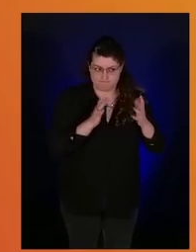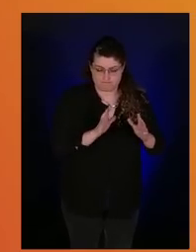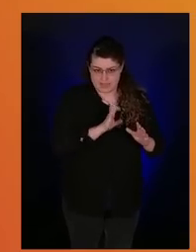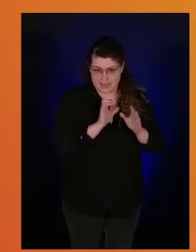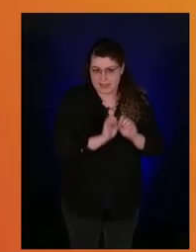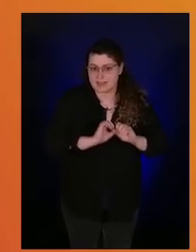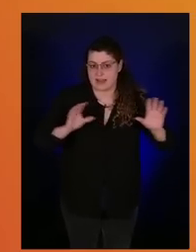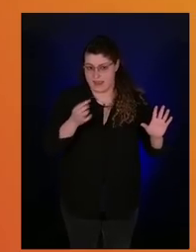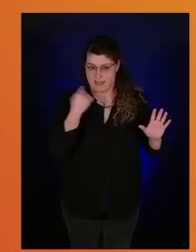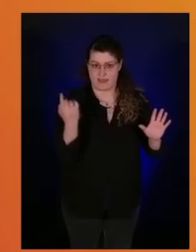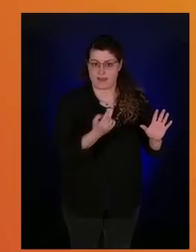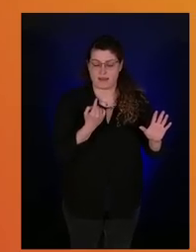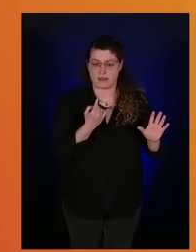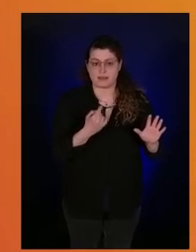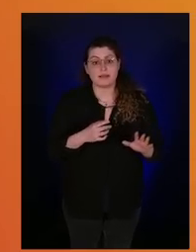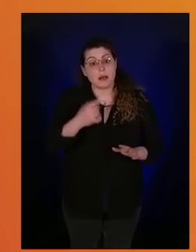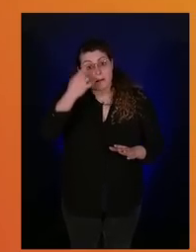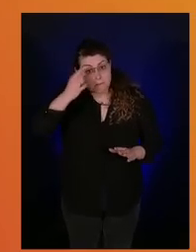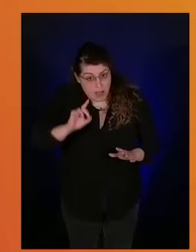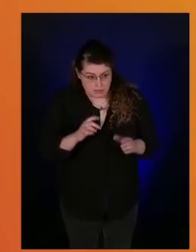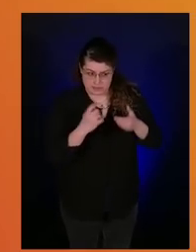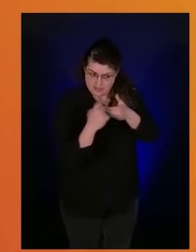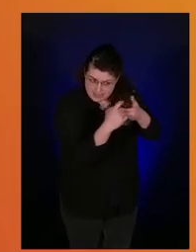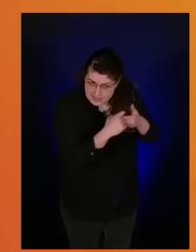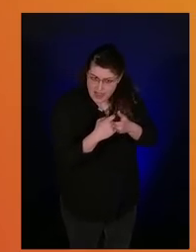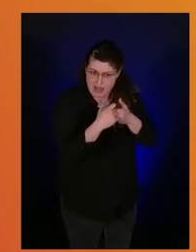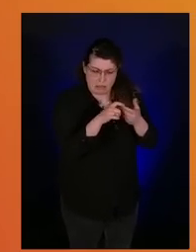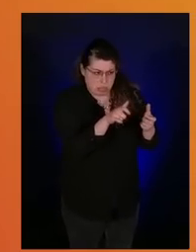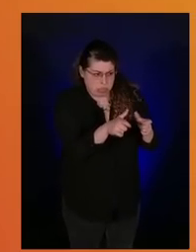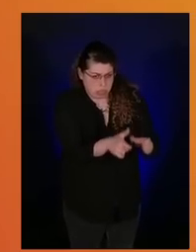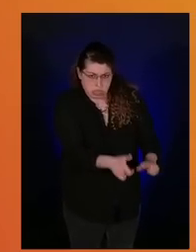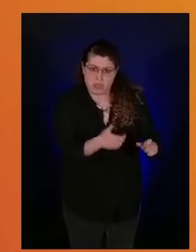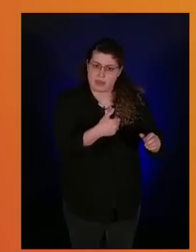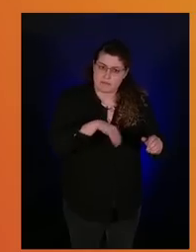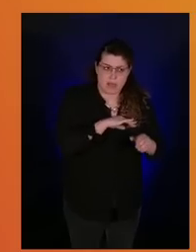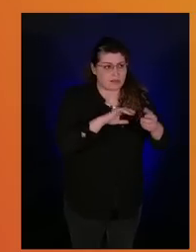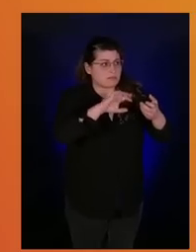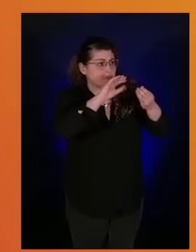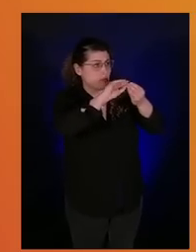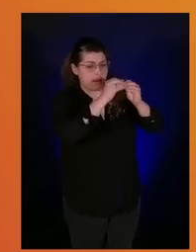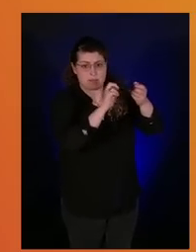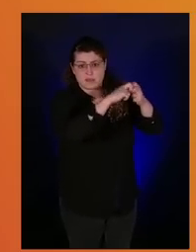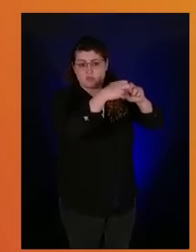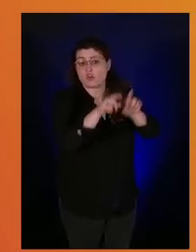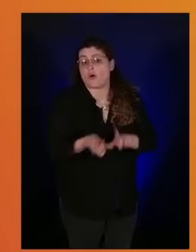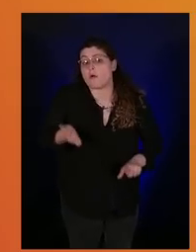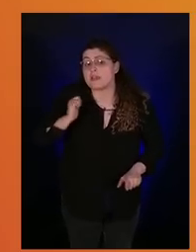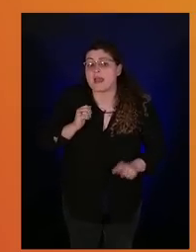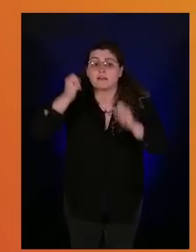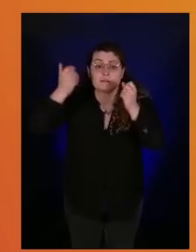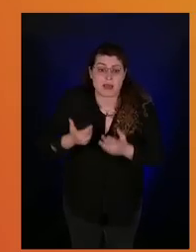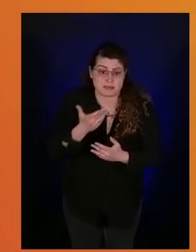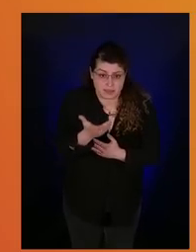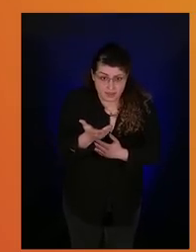au constat d'un syndicalisme qui s'appauvrit, englué dans l'institutionnel, comme nous avons vécu hier, et qui